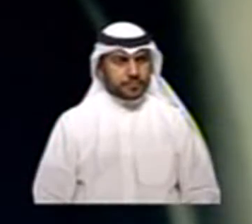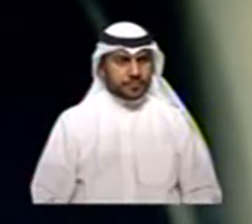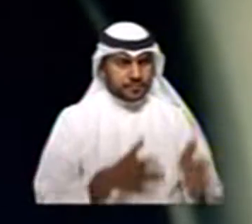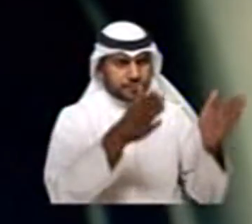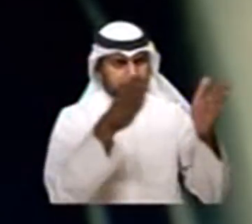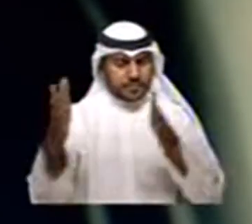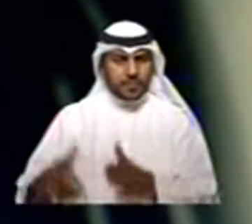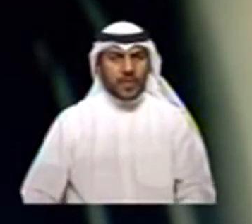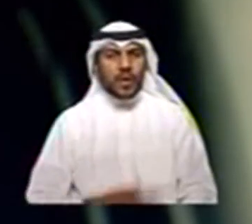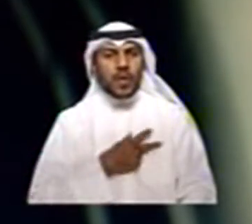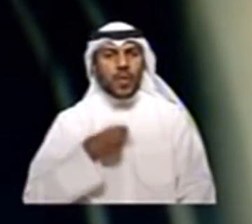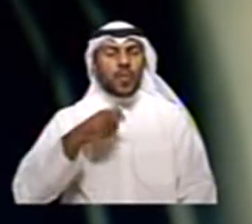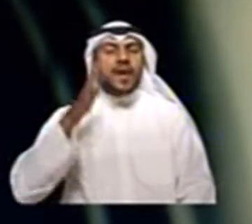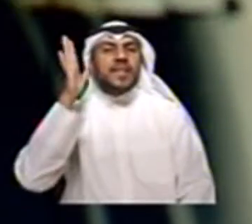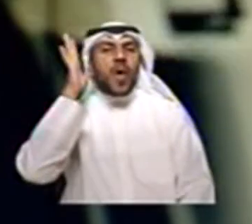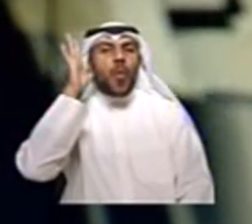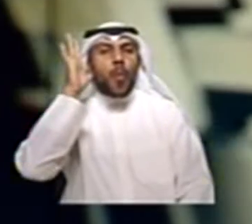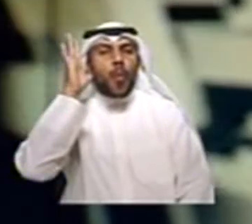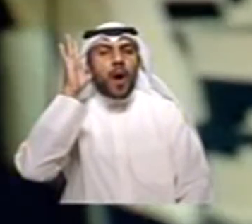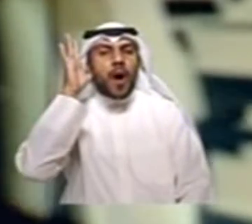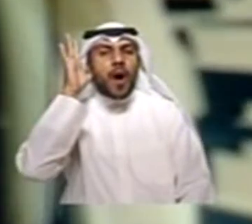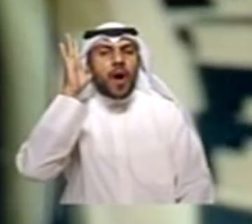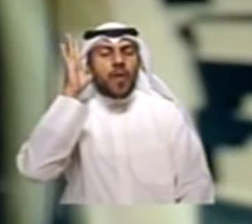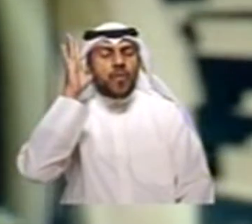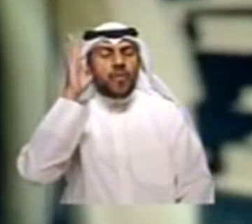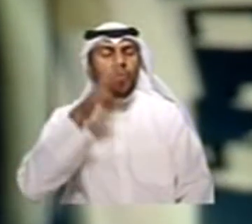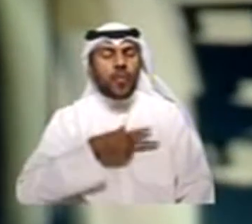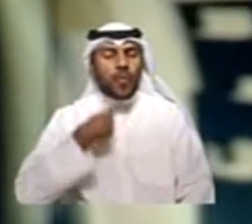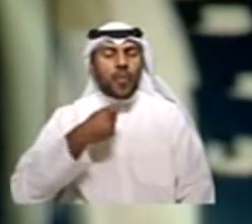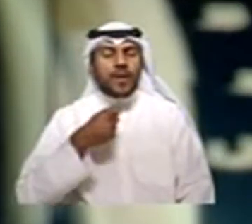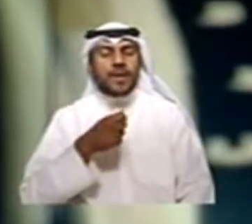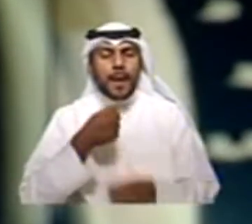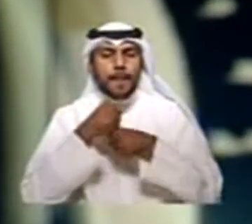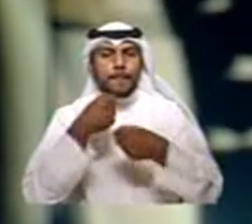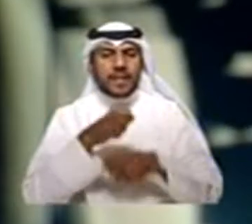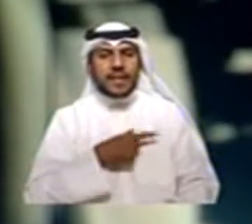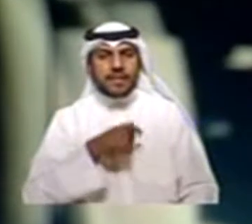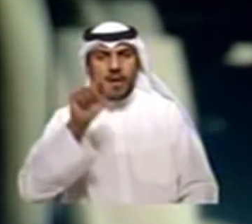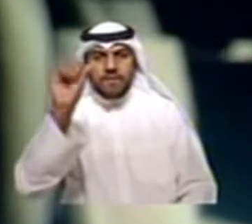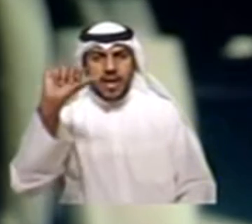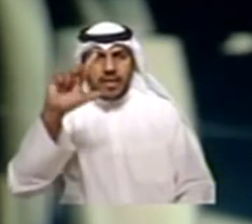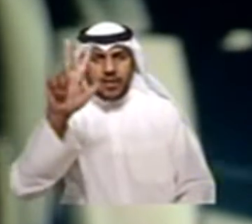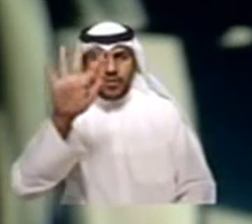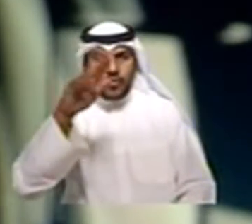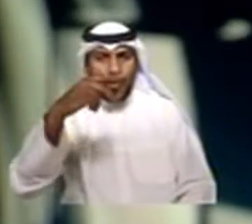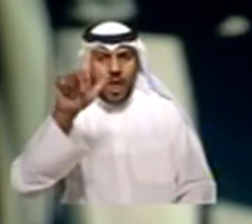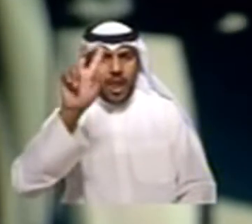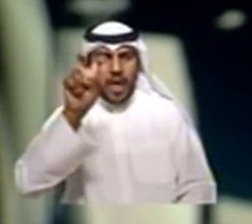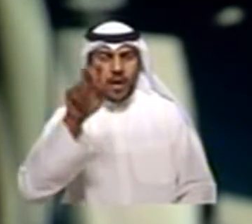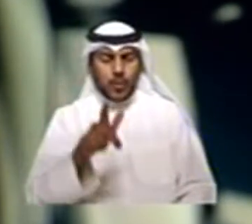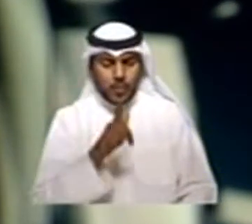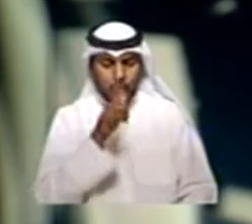أكد وزير الأوقاف والشؤون الإسلامية ووزير الدولة لشؤون البلدية فهد الشعلة اليوم أهمية تطوير